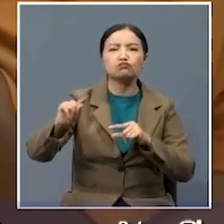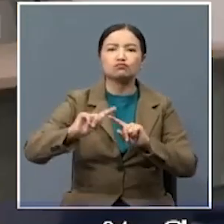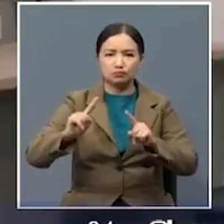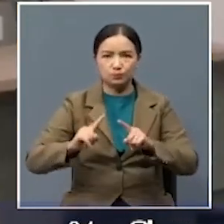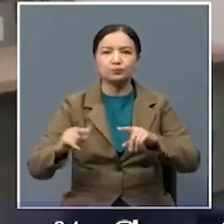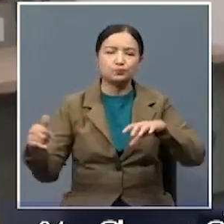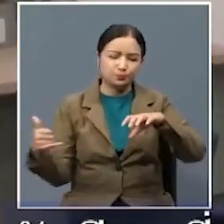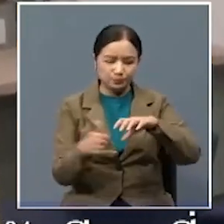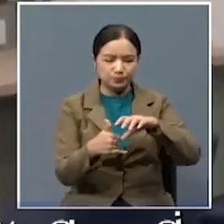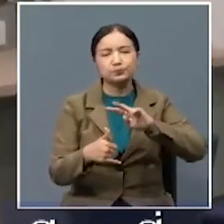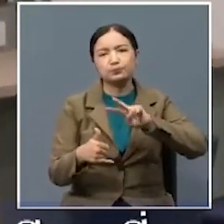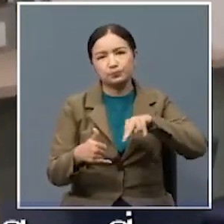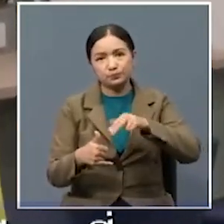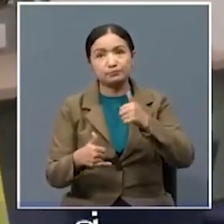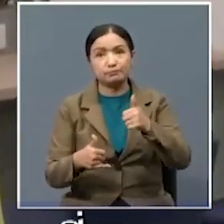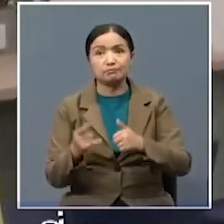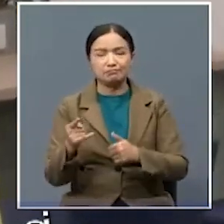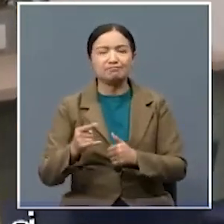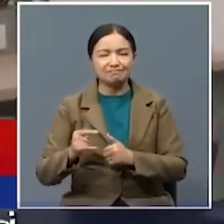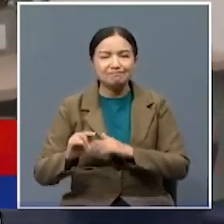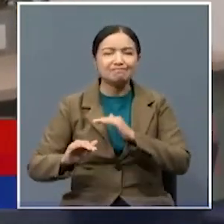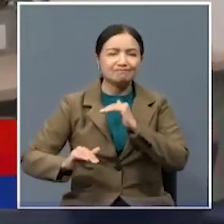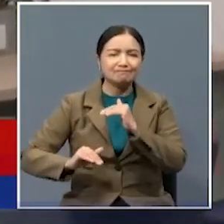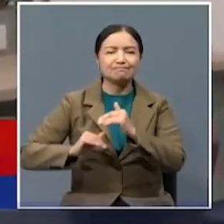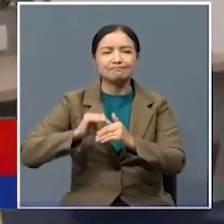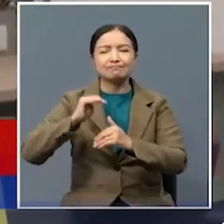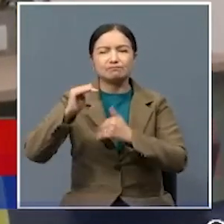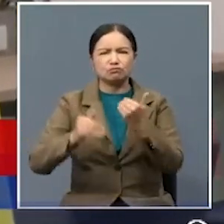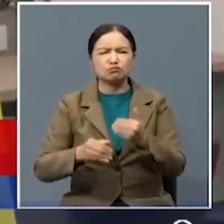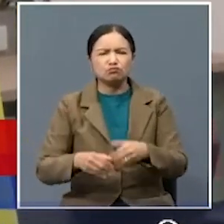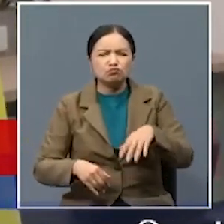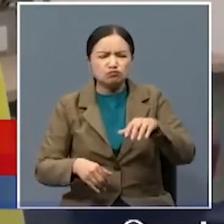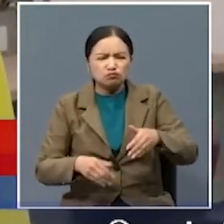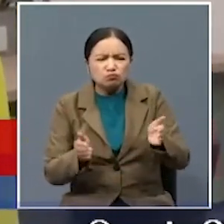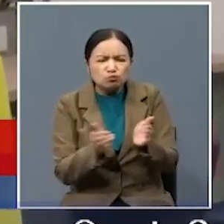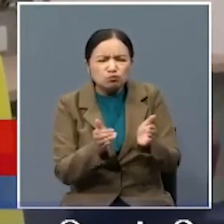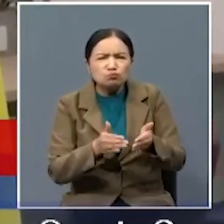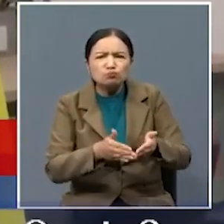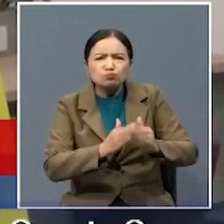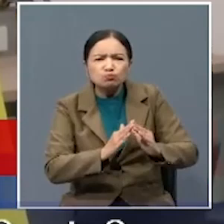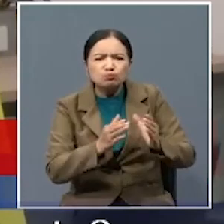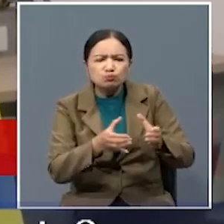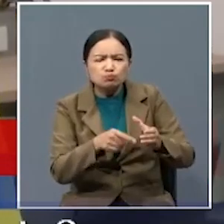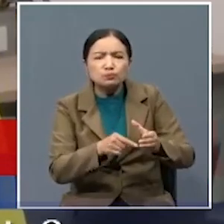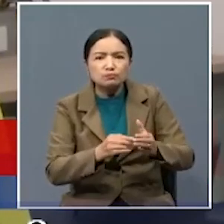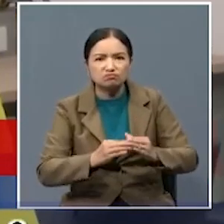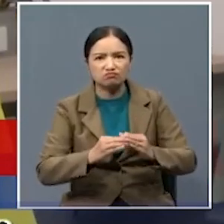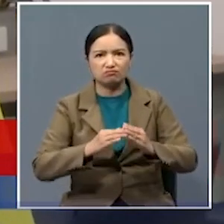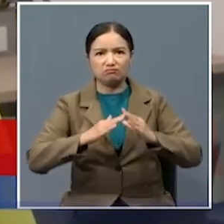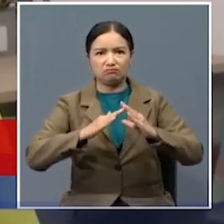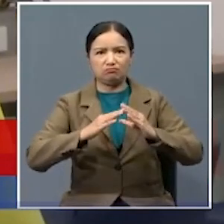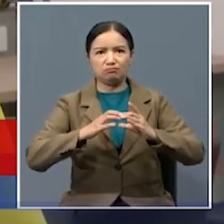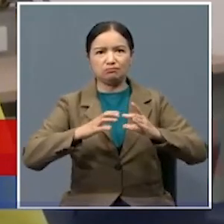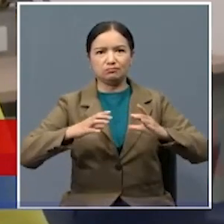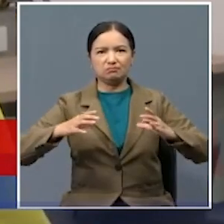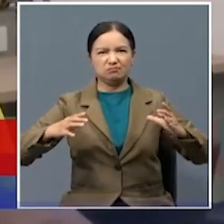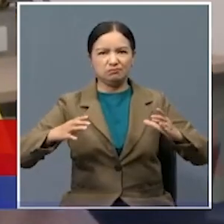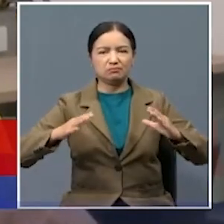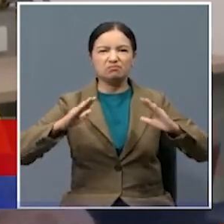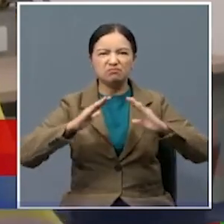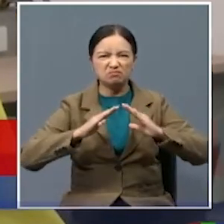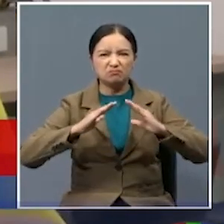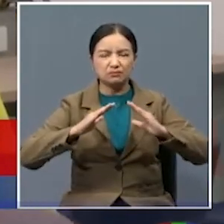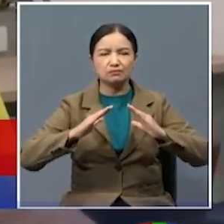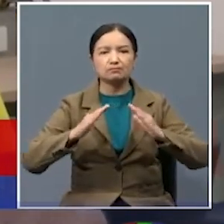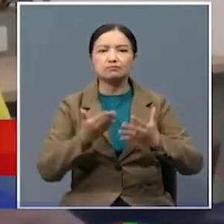ล การพัฒนาขยับขึ้นมาเรื่อยตั้งแต่ตอนโรงพยาบาลเล็กๆนะผมอยู่โดยกำเนิดตอนนี้ใหญ่ขึ้นใหญ่ขึ้นเป็นโรงพยาบ